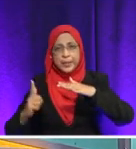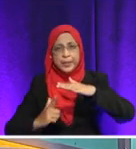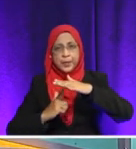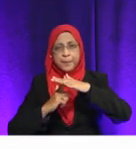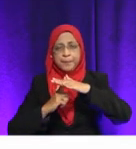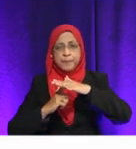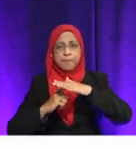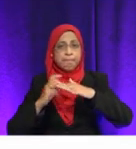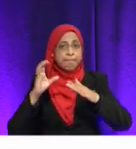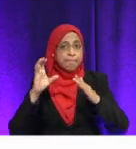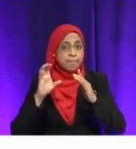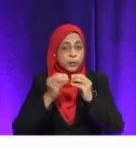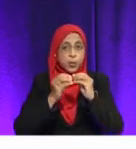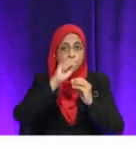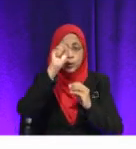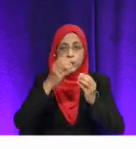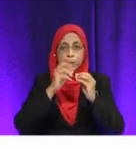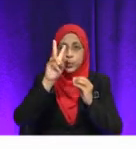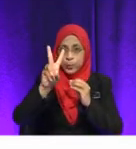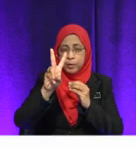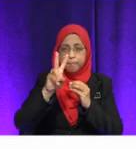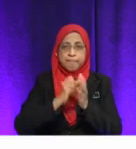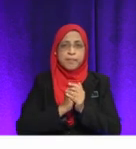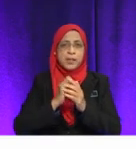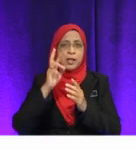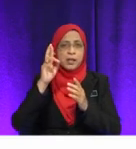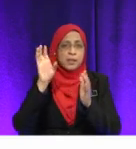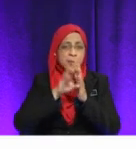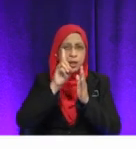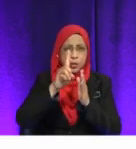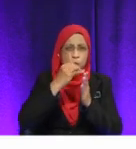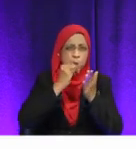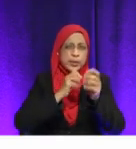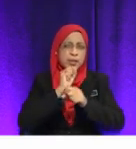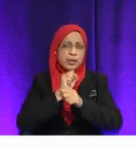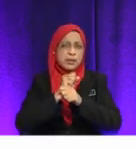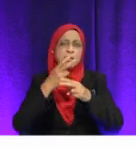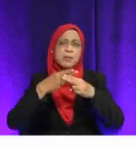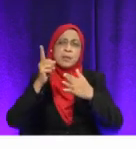tersembunyikan sebuah lukisan kerja berdasarkan Raja Satu Nama Satu